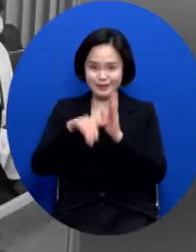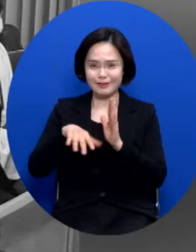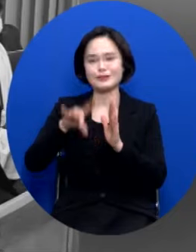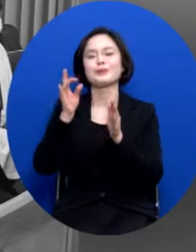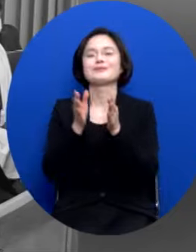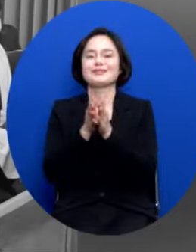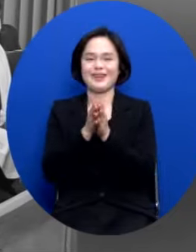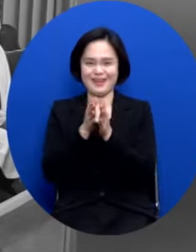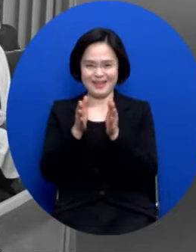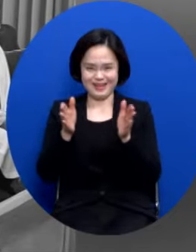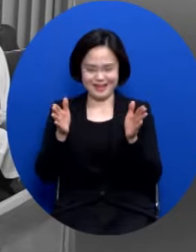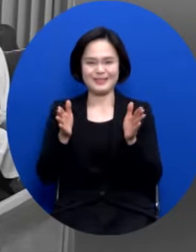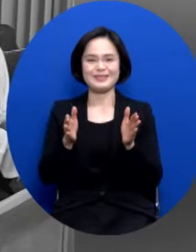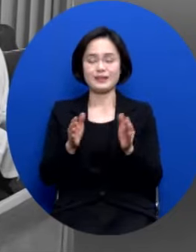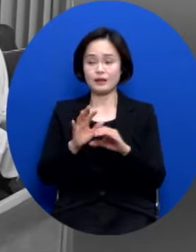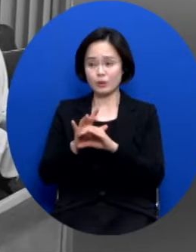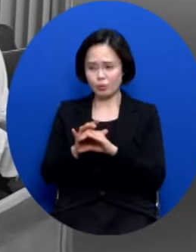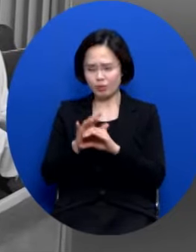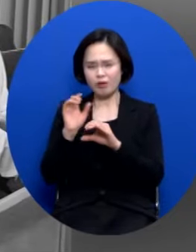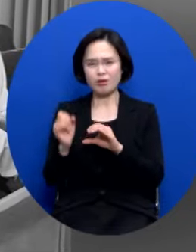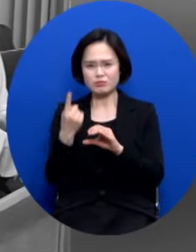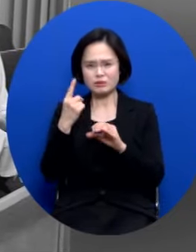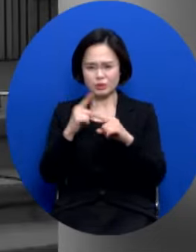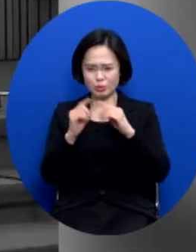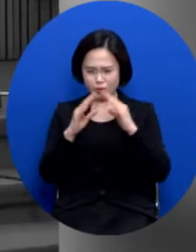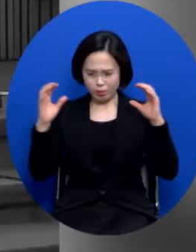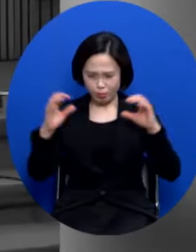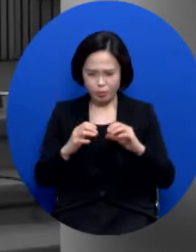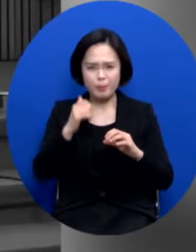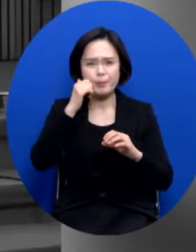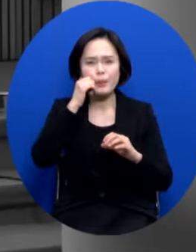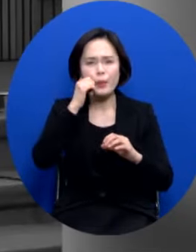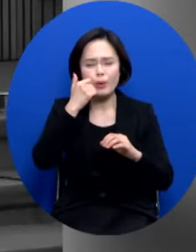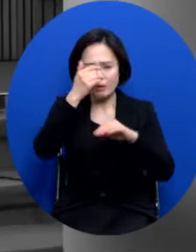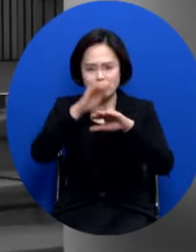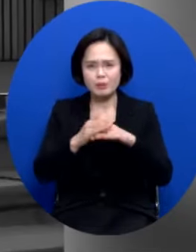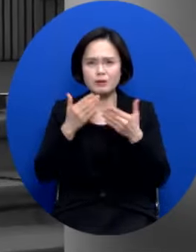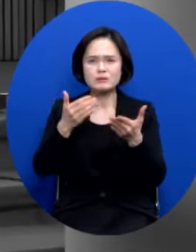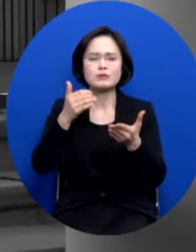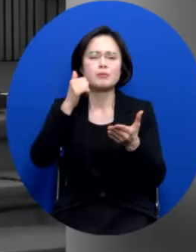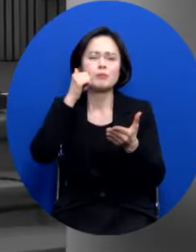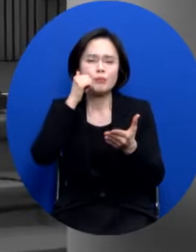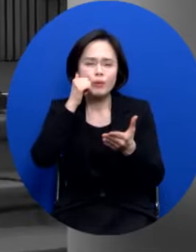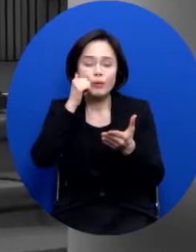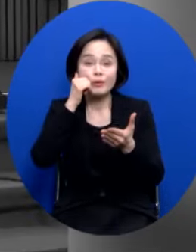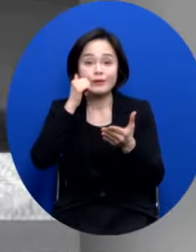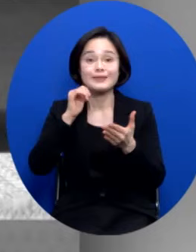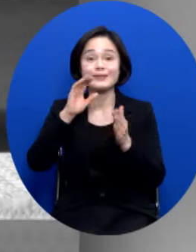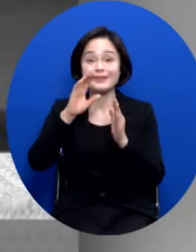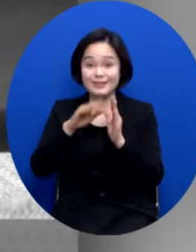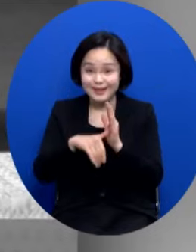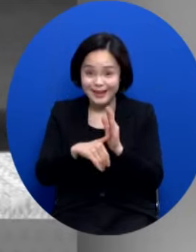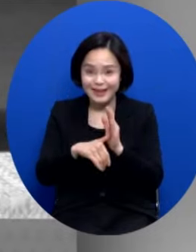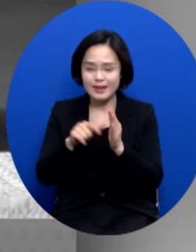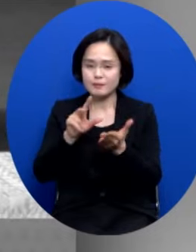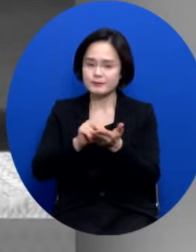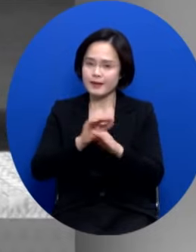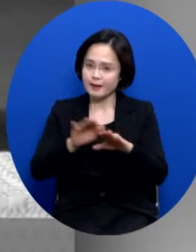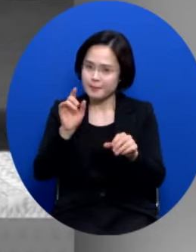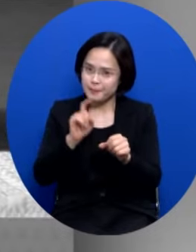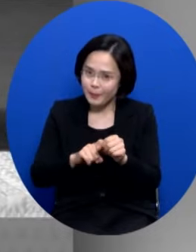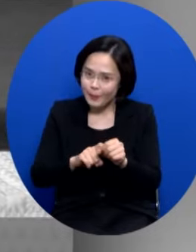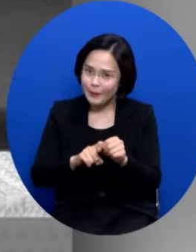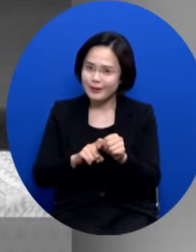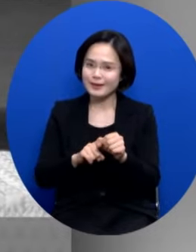통독성회는 코로나19로 교회에 모이지 못해 예배가 어렵던 시절 현 상황을 극복하기 위해 시작됐습니다. 그렇게